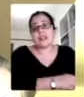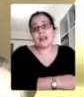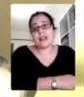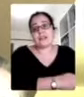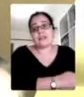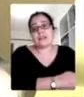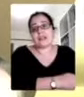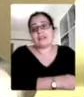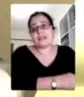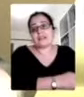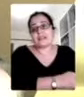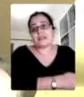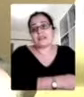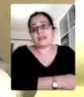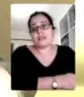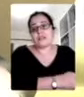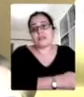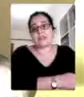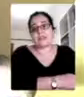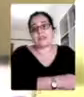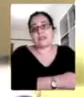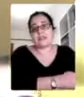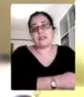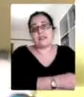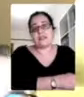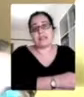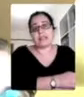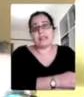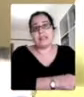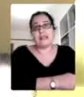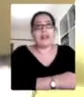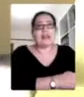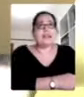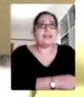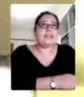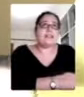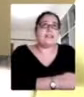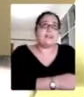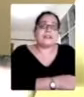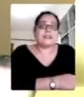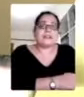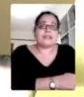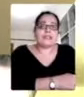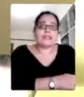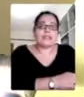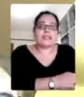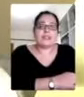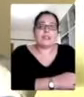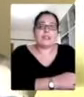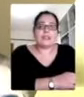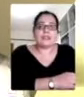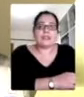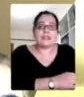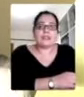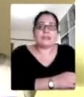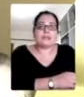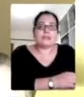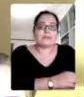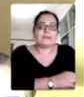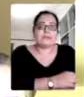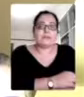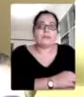de az bir sipariş değil, biraz evvel söylediğiniz miktar. Yani fiyatın Ben iyi olması